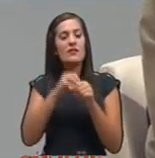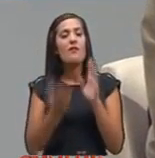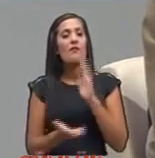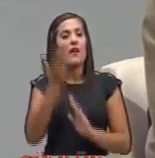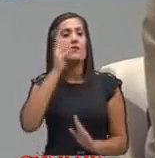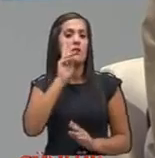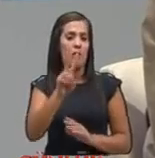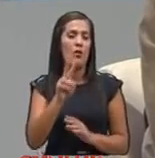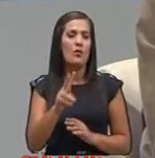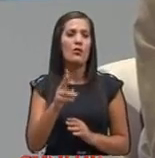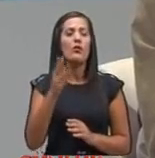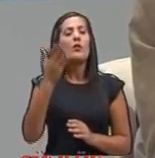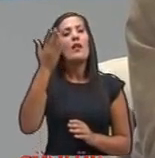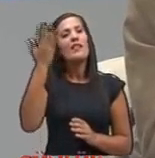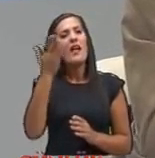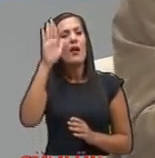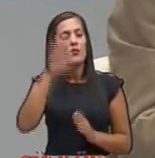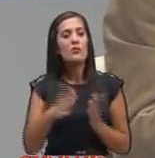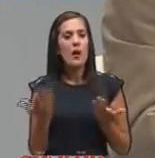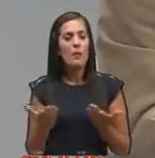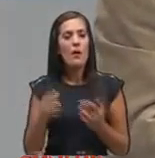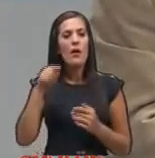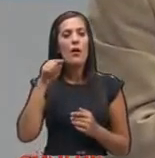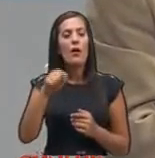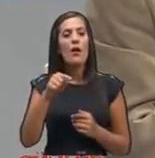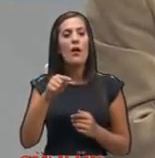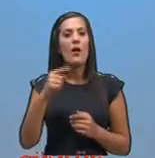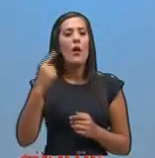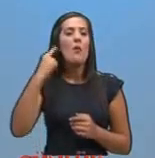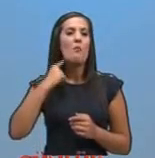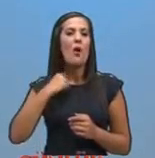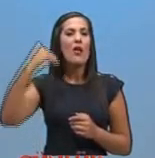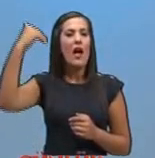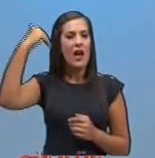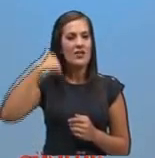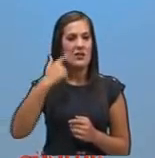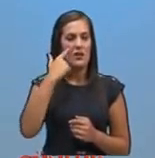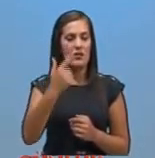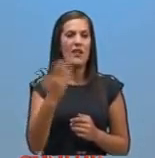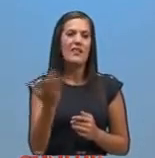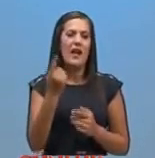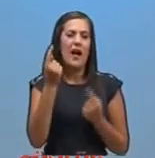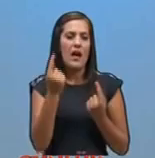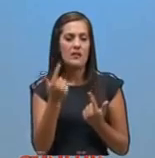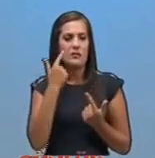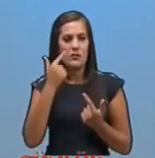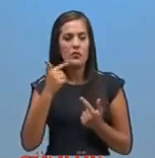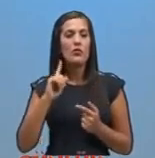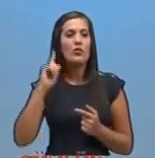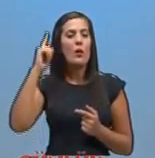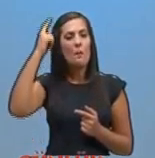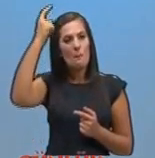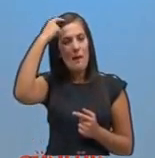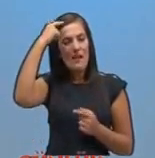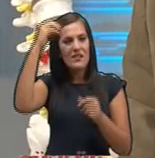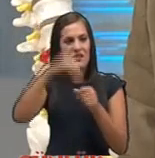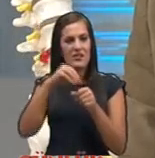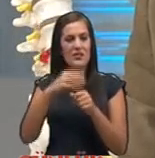sıklığı daha düşüktür, oldukça düşük. Ama boyun daha köküne aşağı, doğru mu? Daha çok aşağı artıyor. Doğru, aşağı doğru. Yukarı beyincikle olan